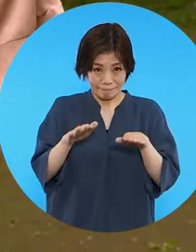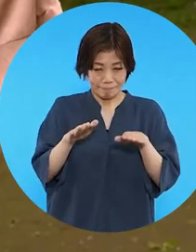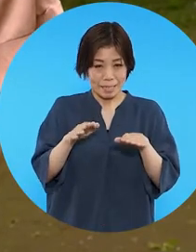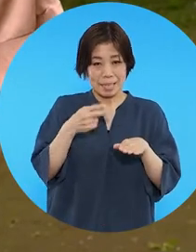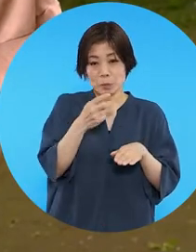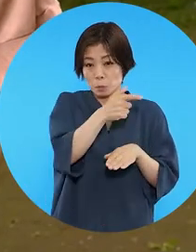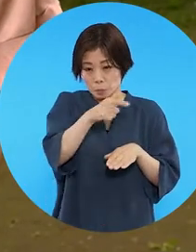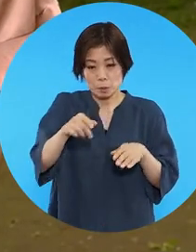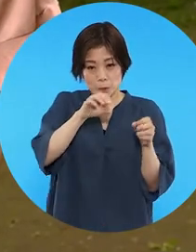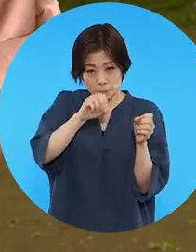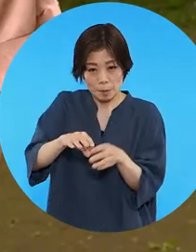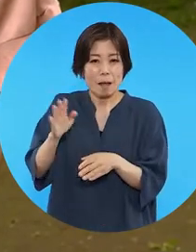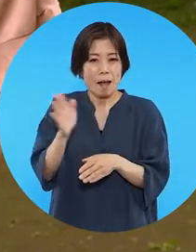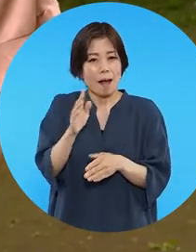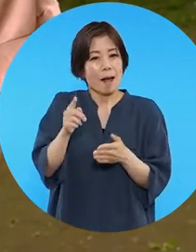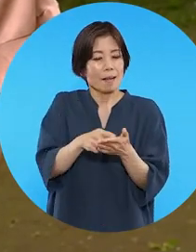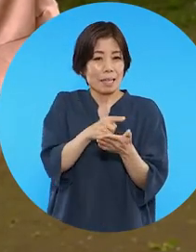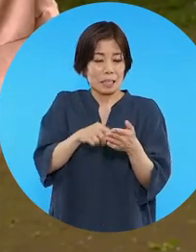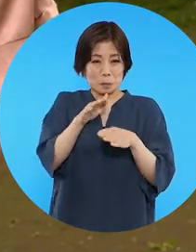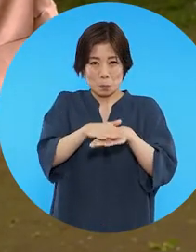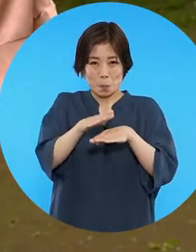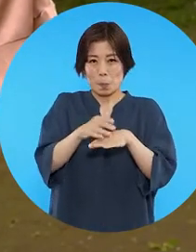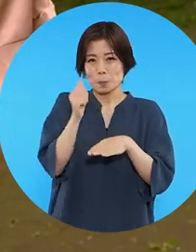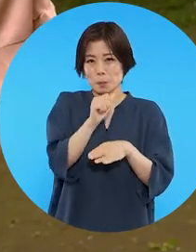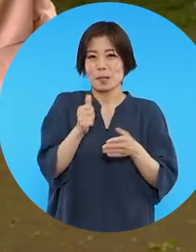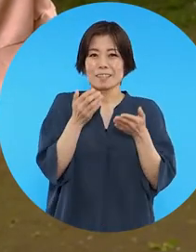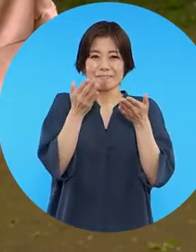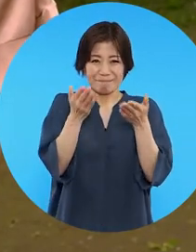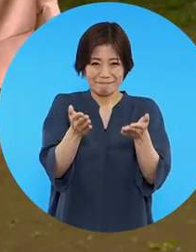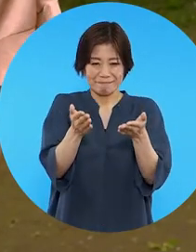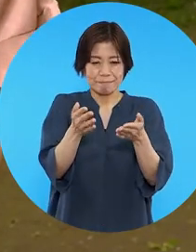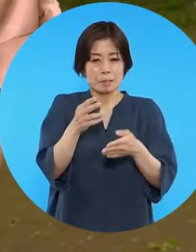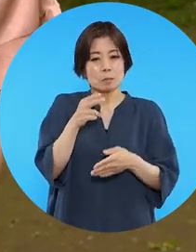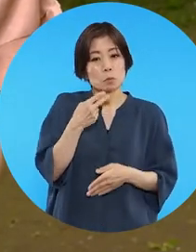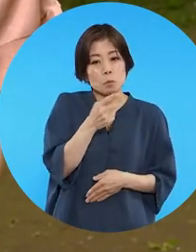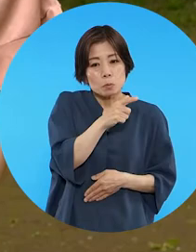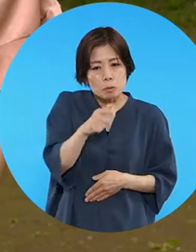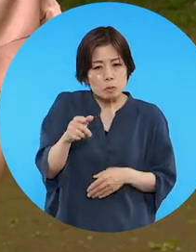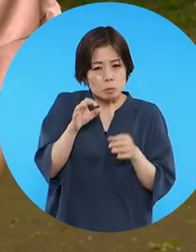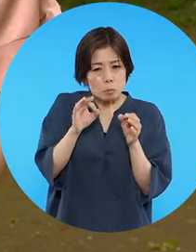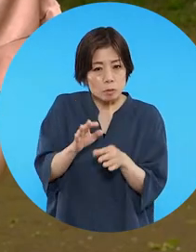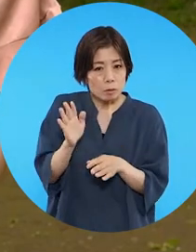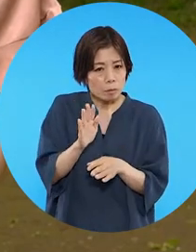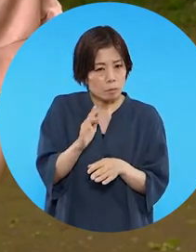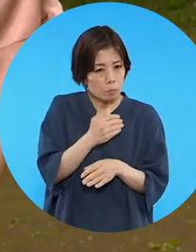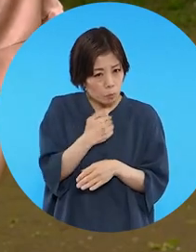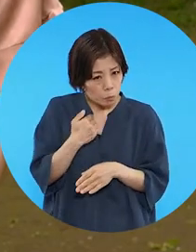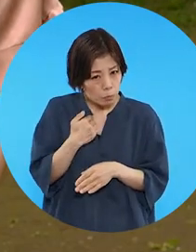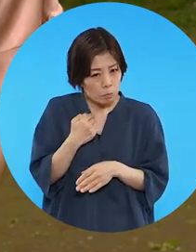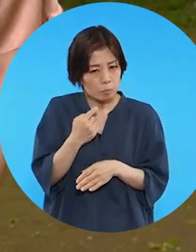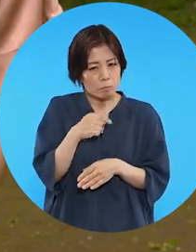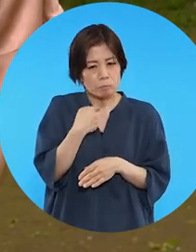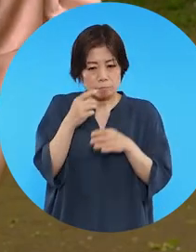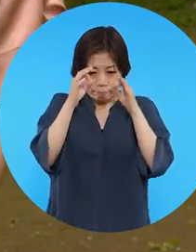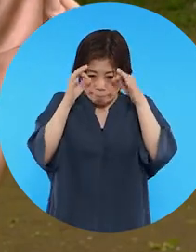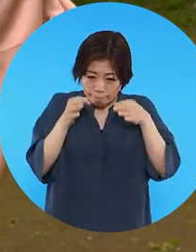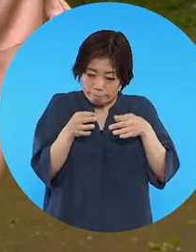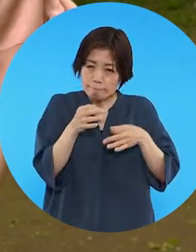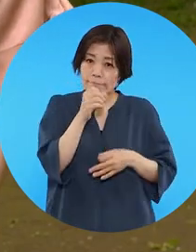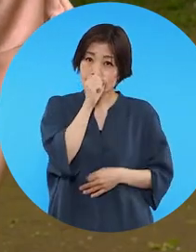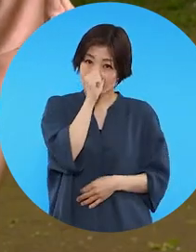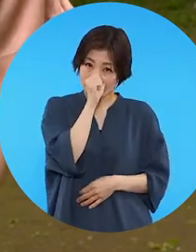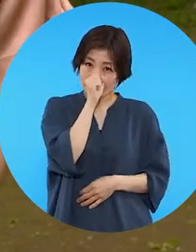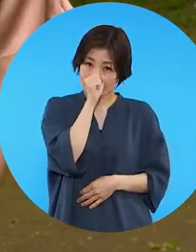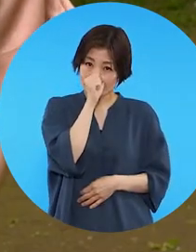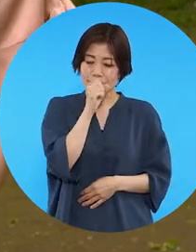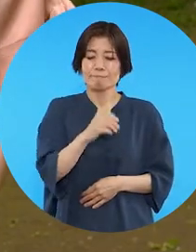今回は食品ロスを減らすための取り組みを紹介しました。食品を無駄にしていないか、私も改めて見直してみ